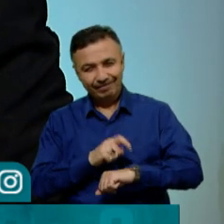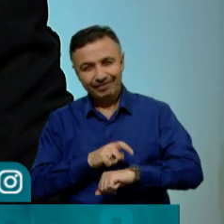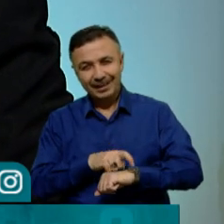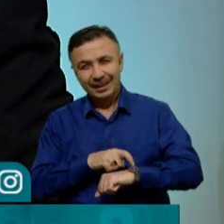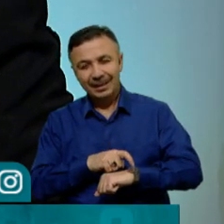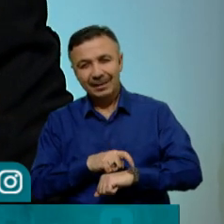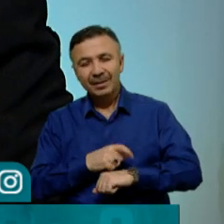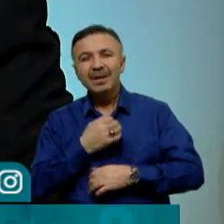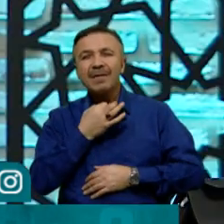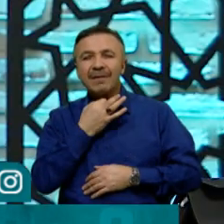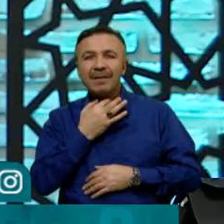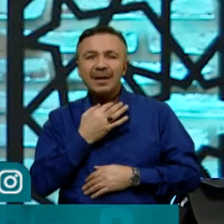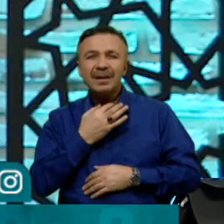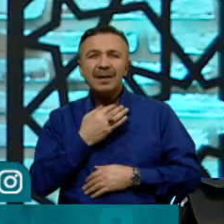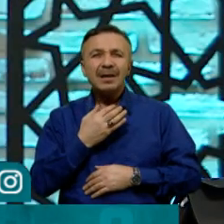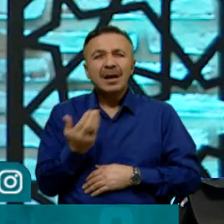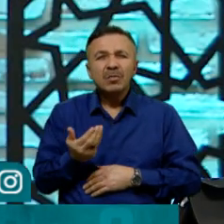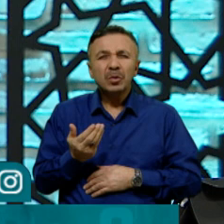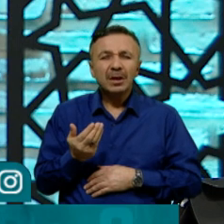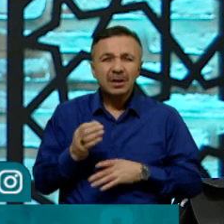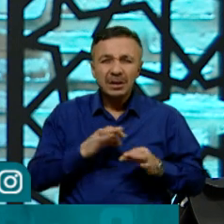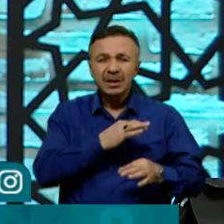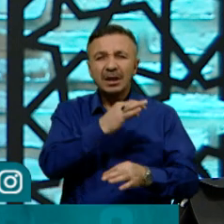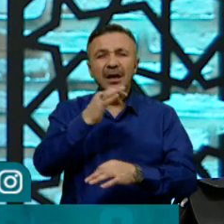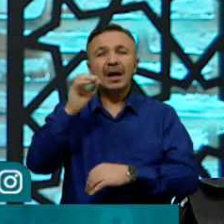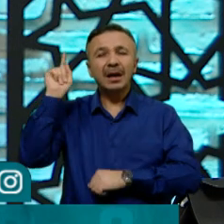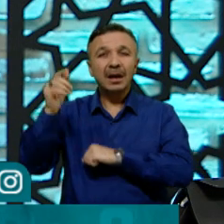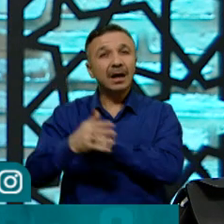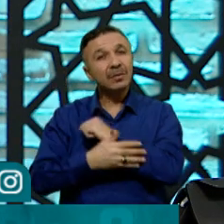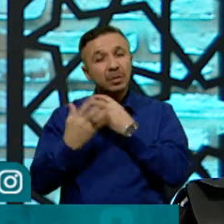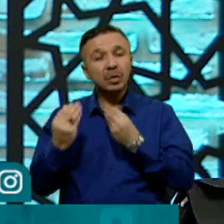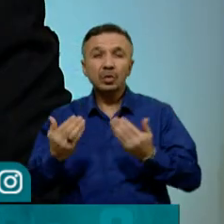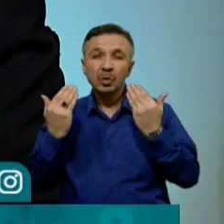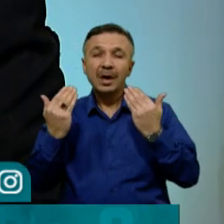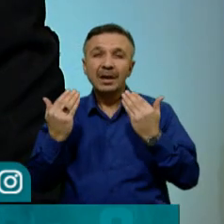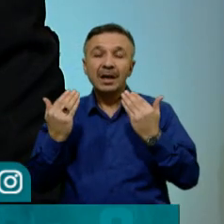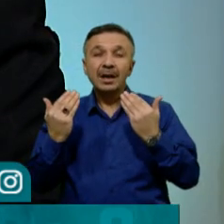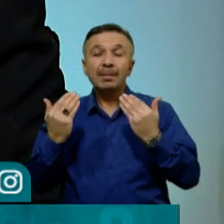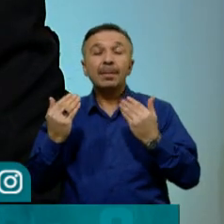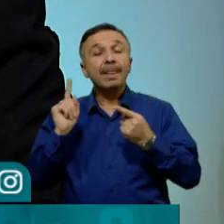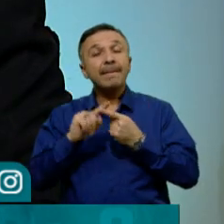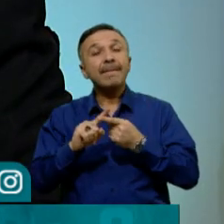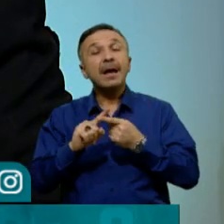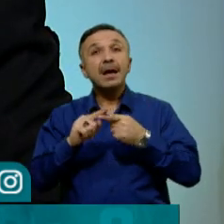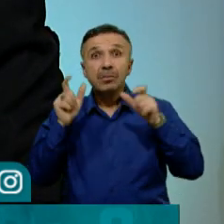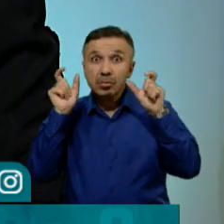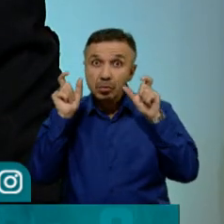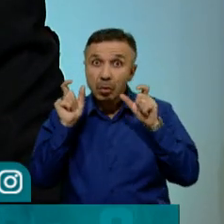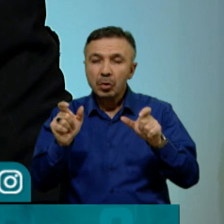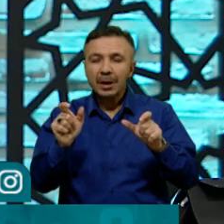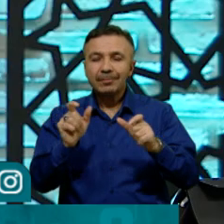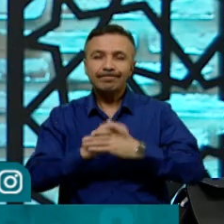fakire fukaraya muhtaca yardım eylesin amin Hoca dua edelim ve göze telim İnşallah etrafımıza